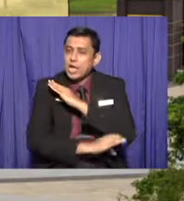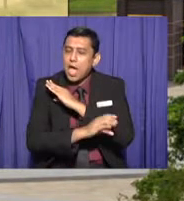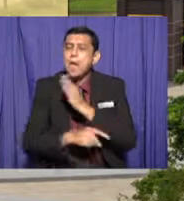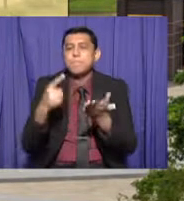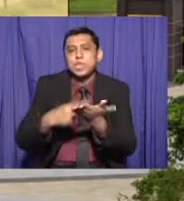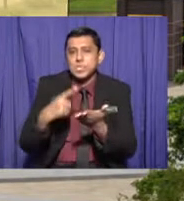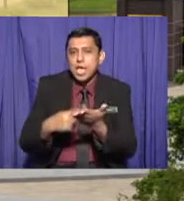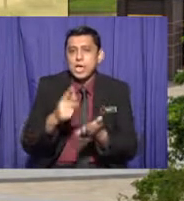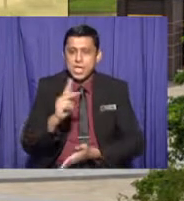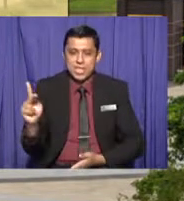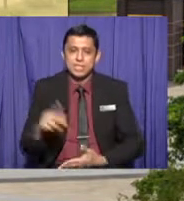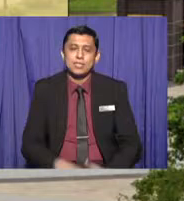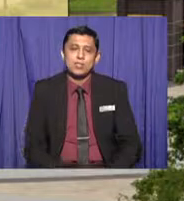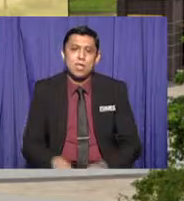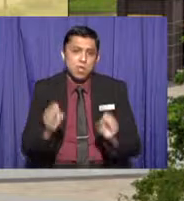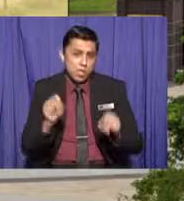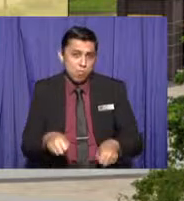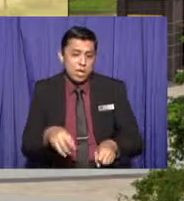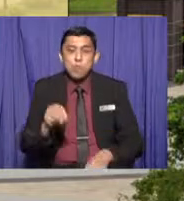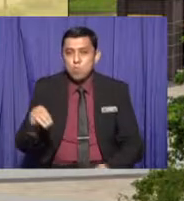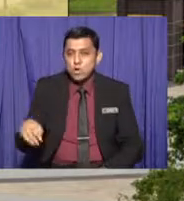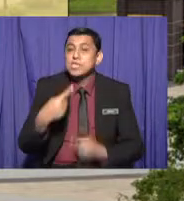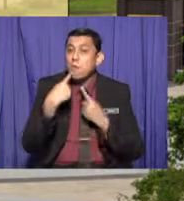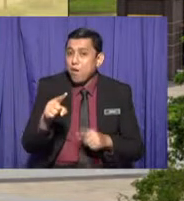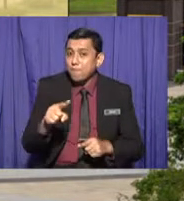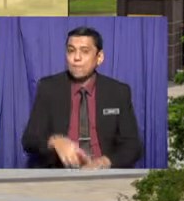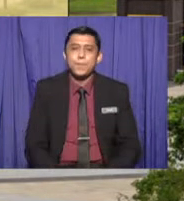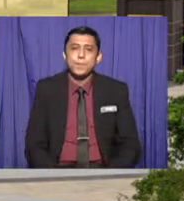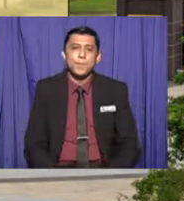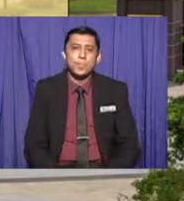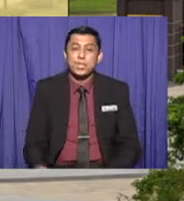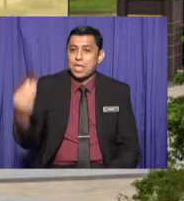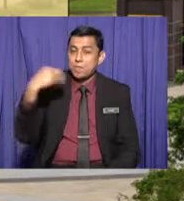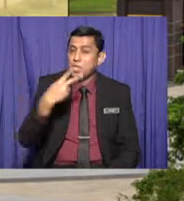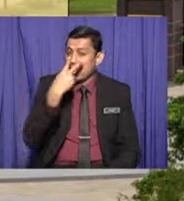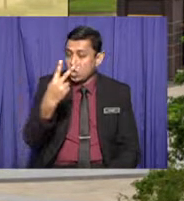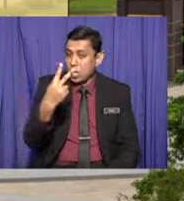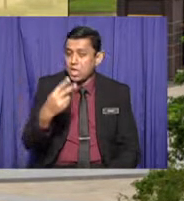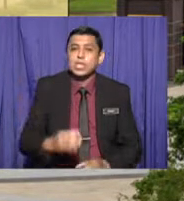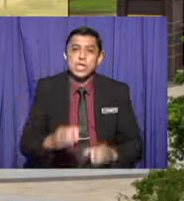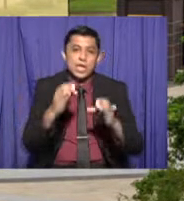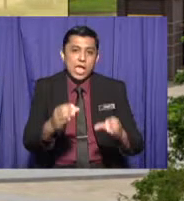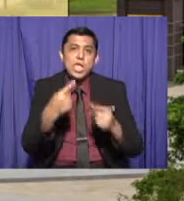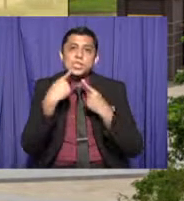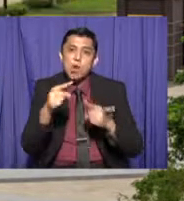Bincangkan. Bolehkah murid-murid menjawab? Mari kita lihat cadangan